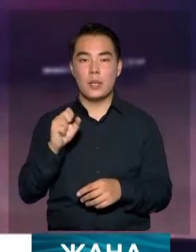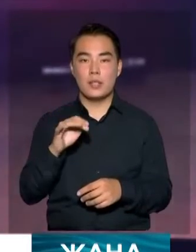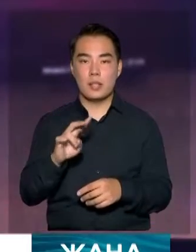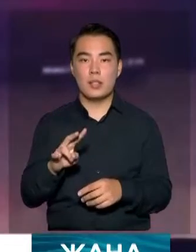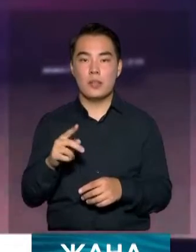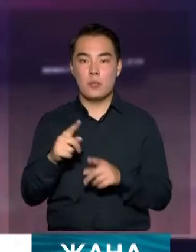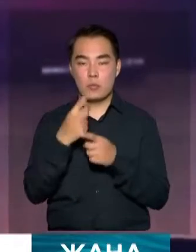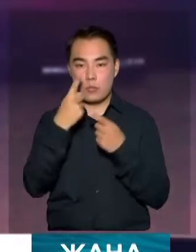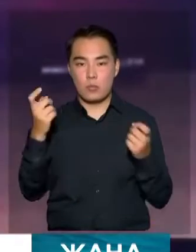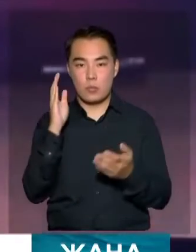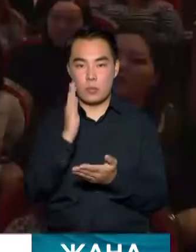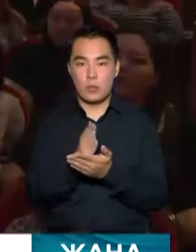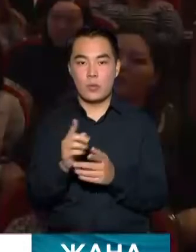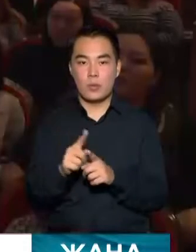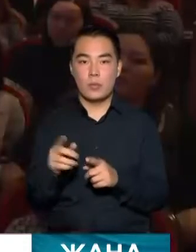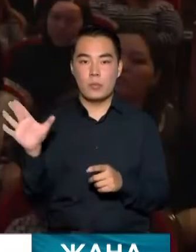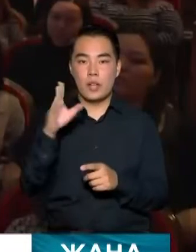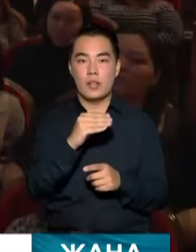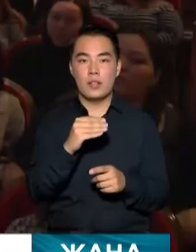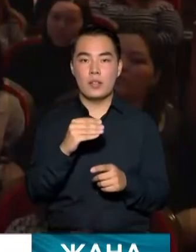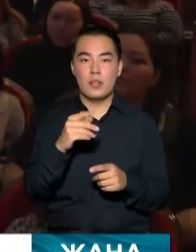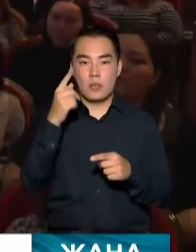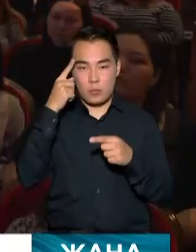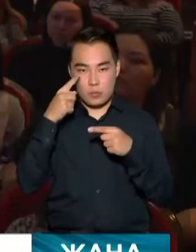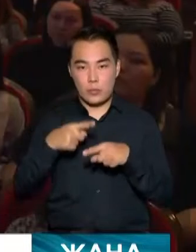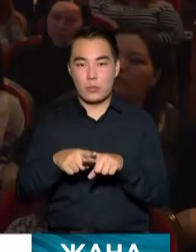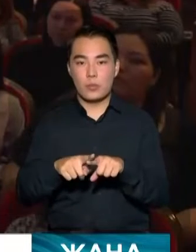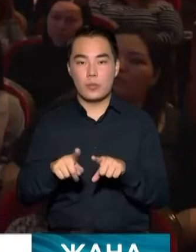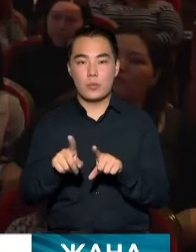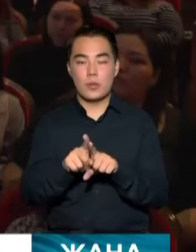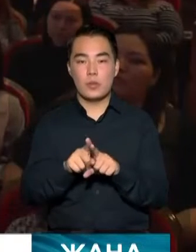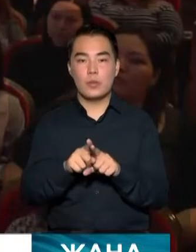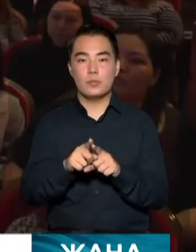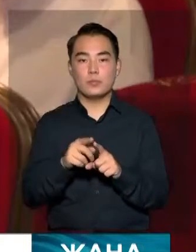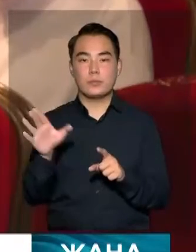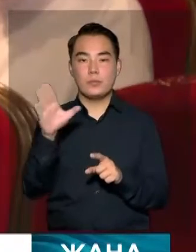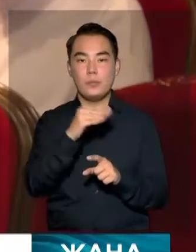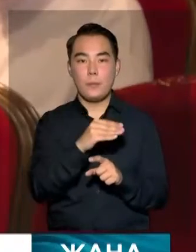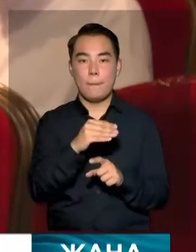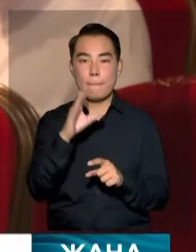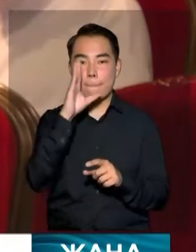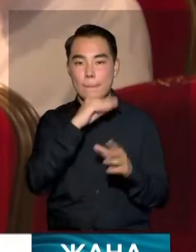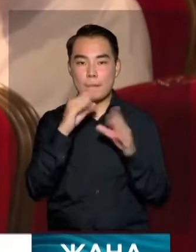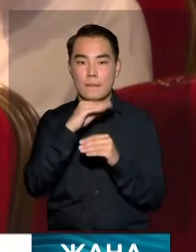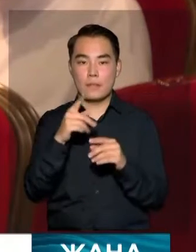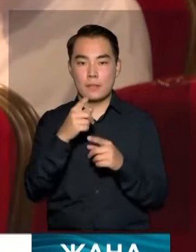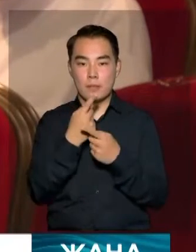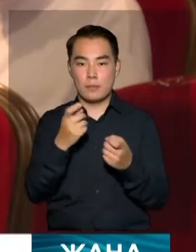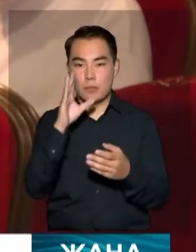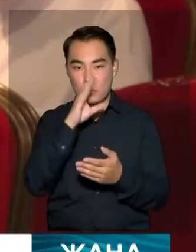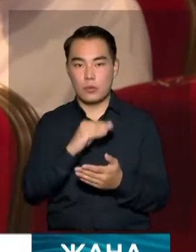Негізгі мақсат жаһандық білім мен ғылымды әлемнің кез келген бұрышында қол жетімді ету дейді мұндағылар.